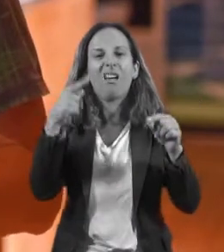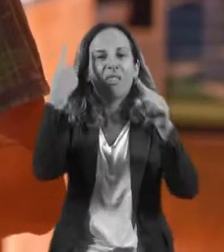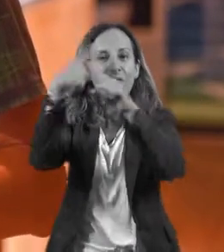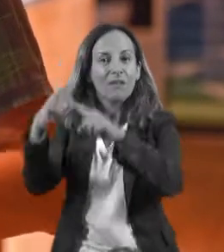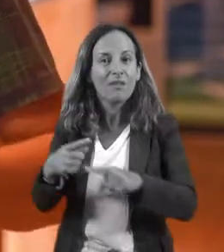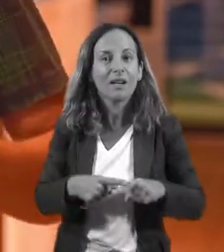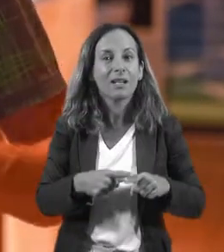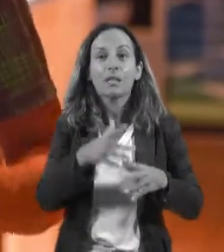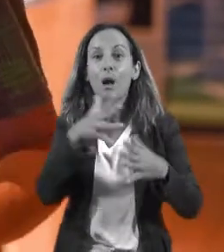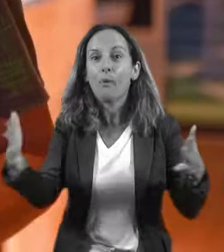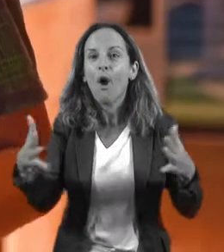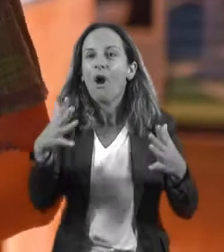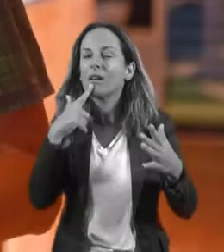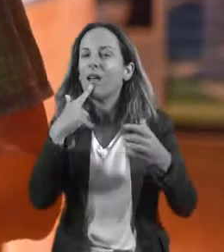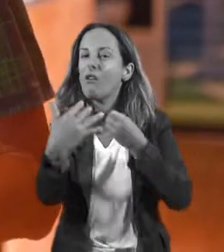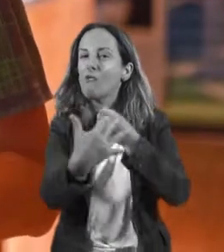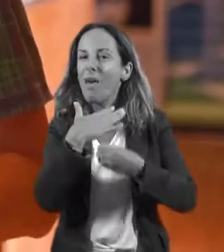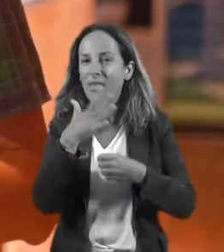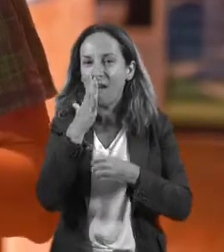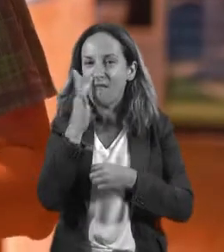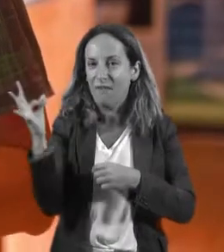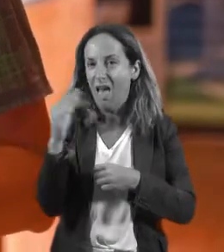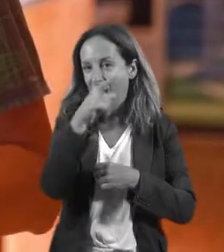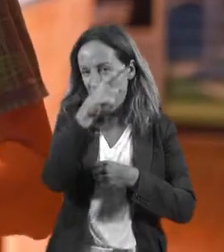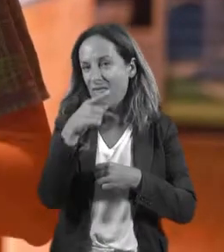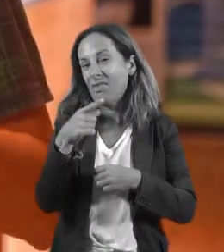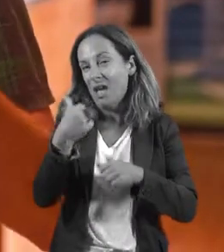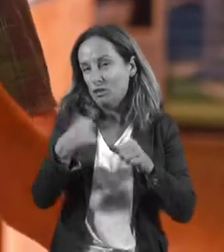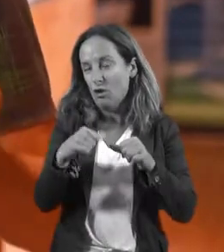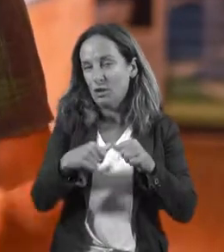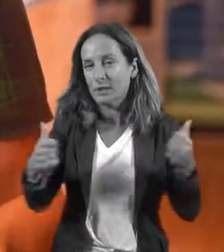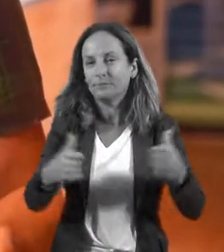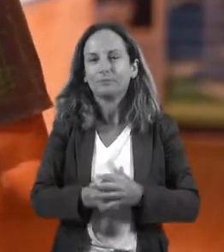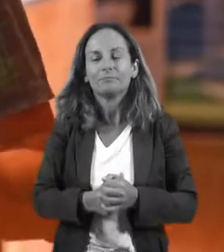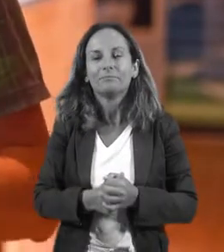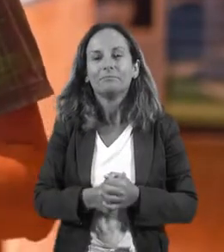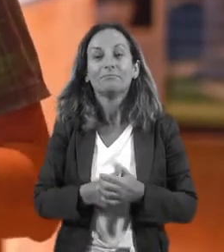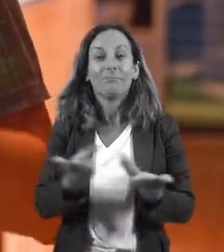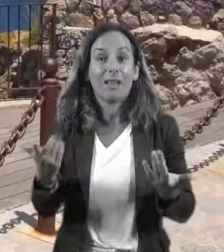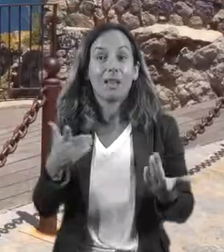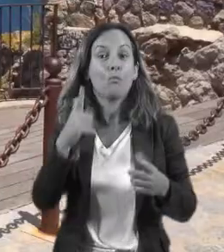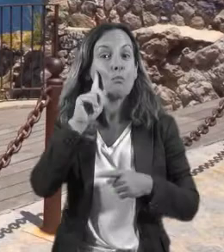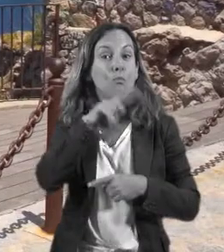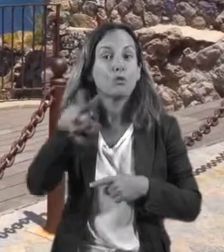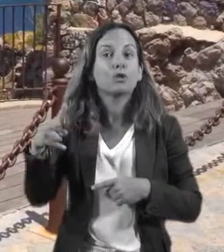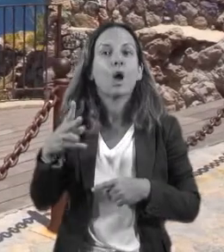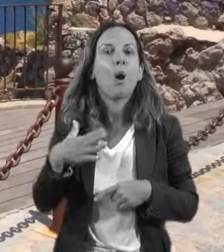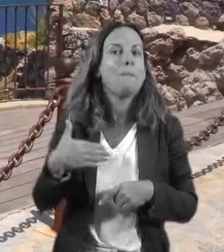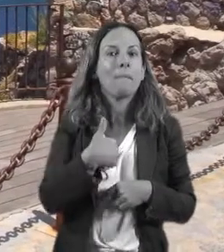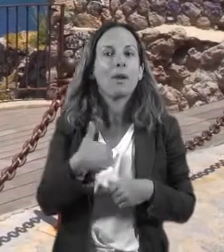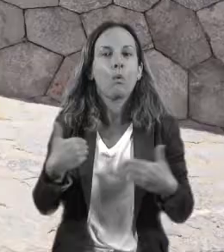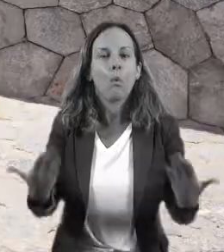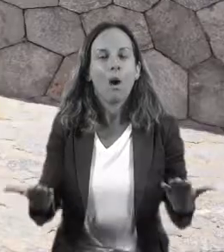agradaria recollir aquestes diferents expressions que es veuen en el llenguatge, en les tipologies d'embarcacions, en la manera de